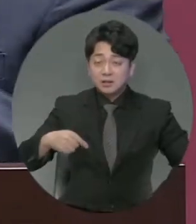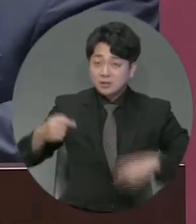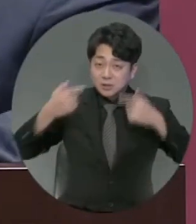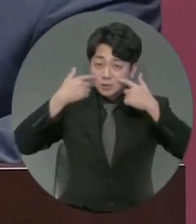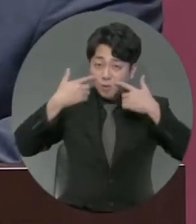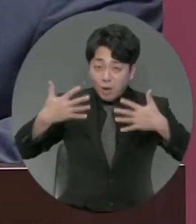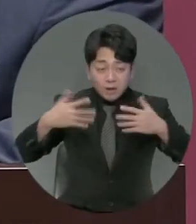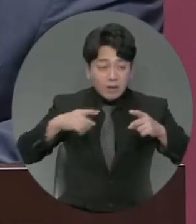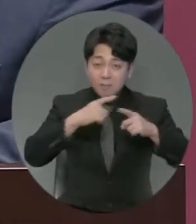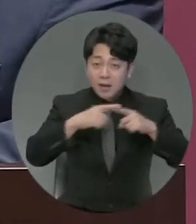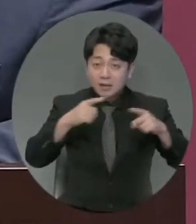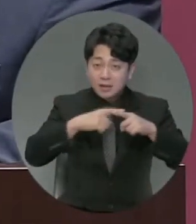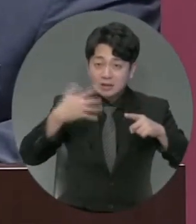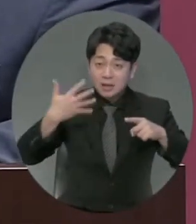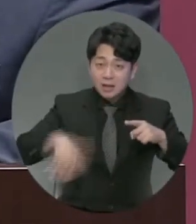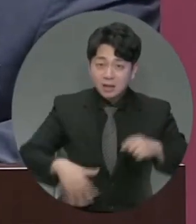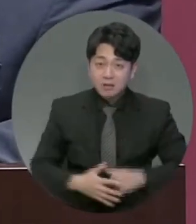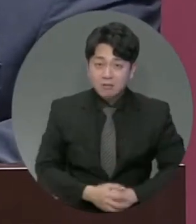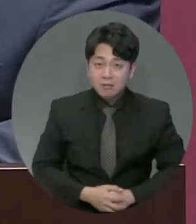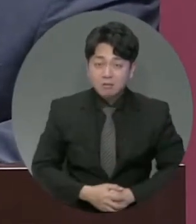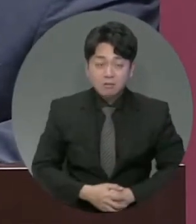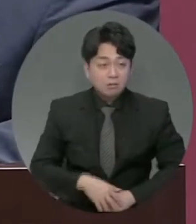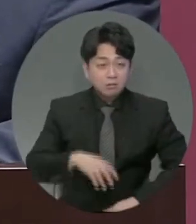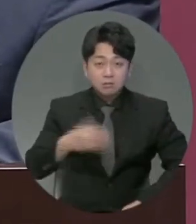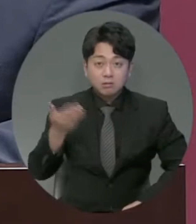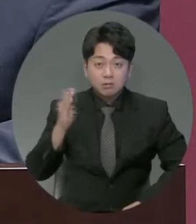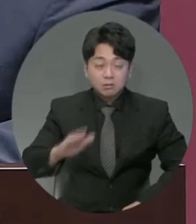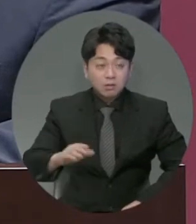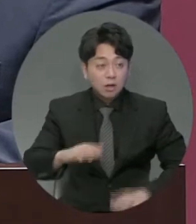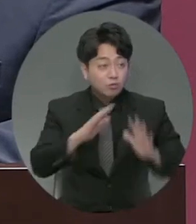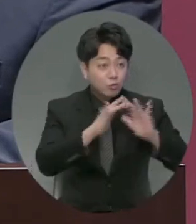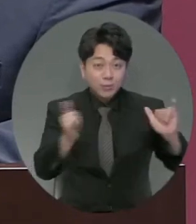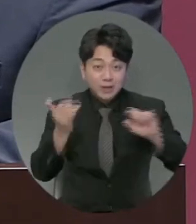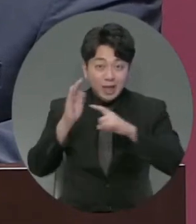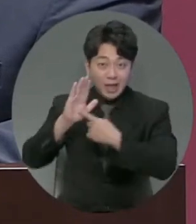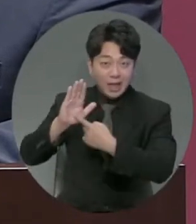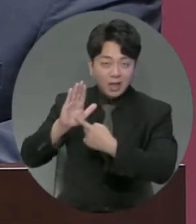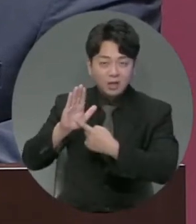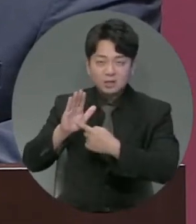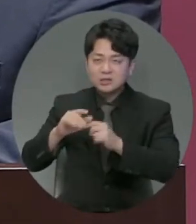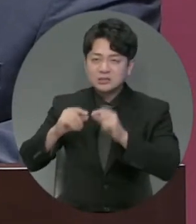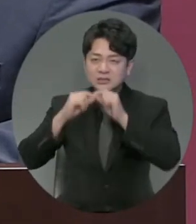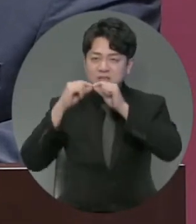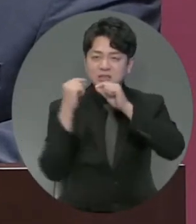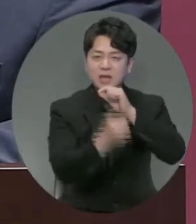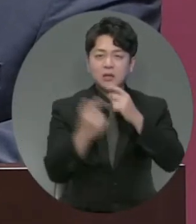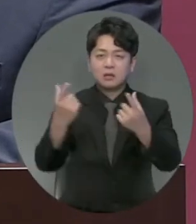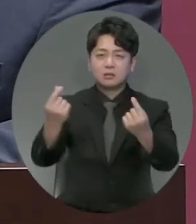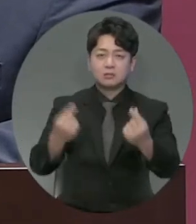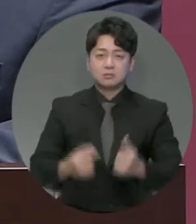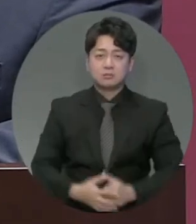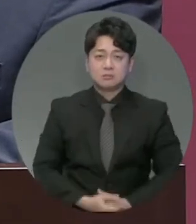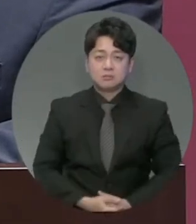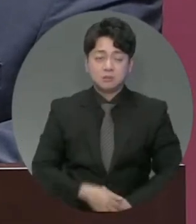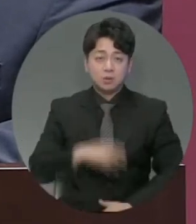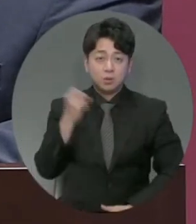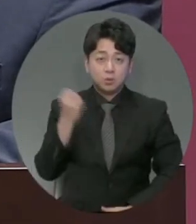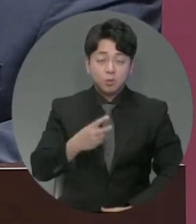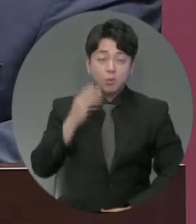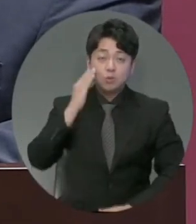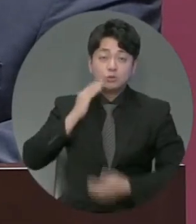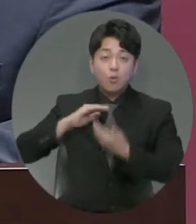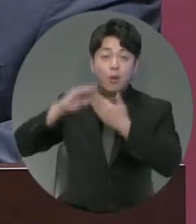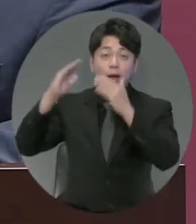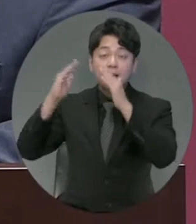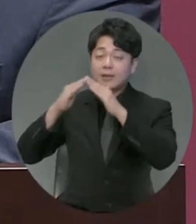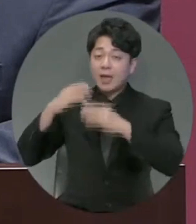판단한 것이야말로 국민 사기극입니다. 또한 이것만이 아닙니다. 그 당시 청와대 국가안보실로부터 사건